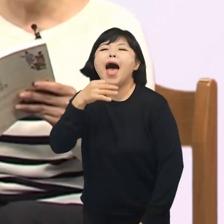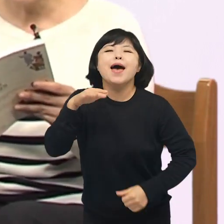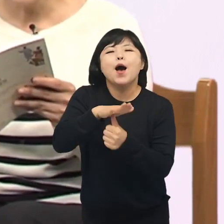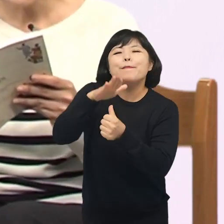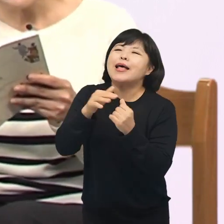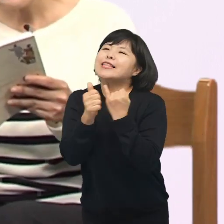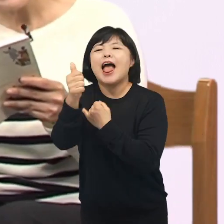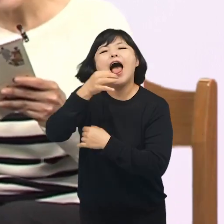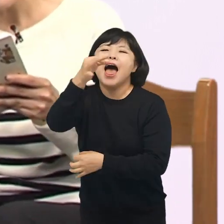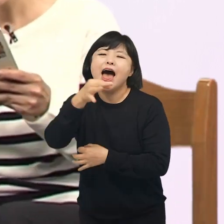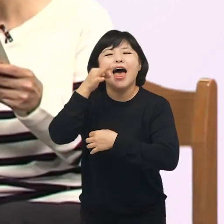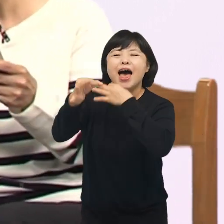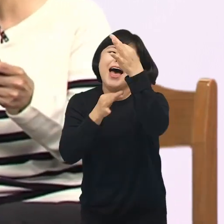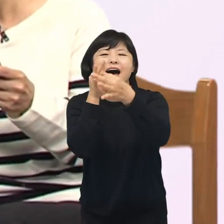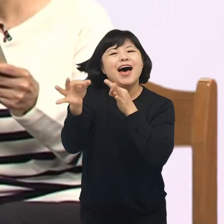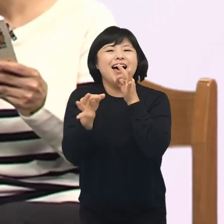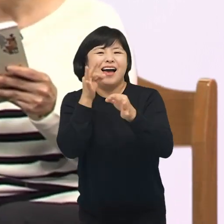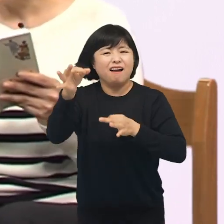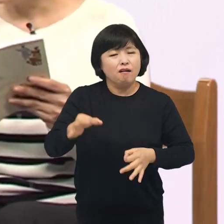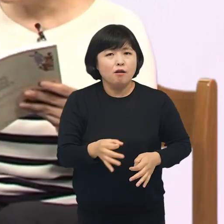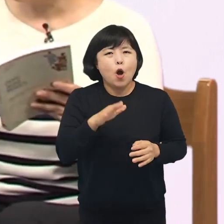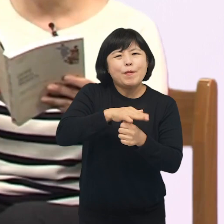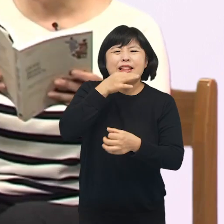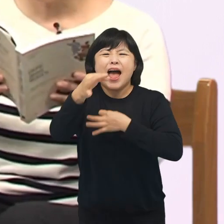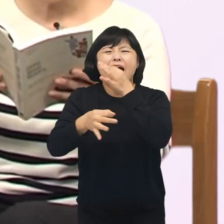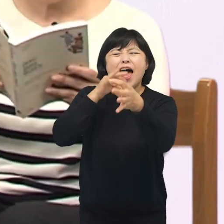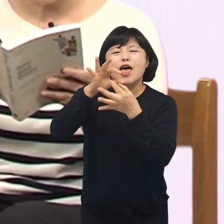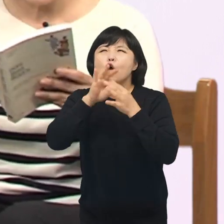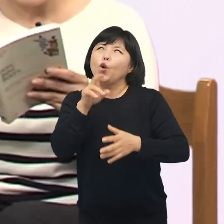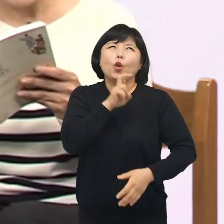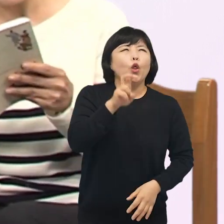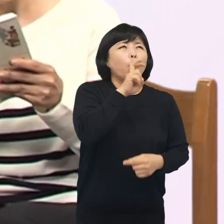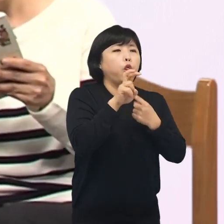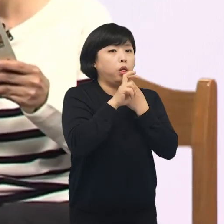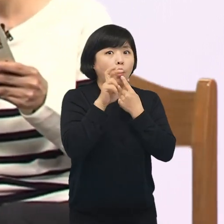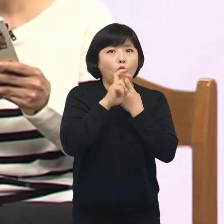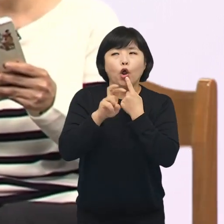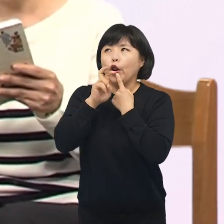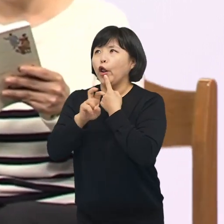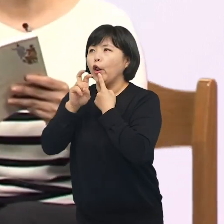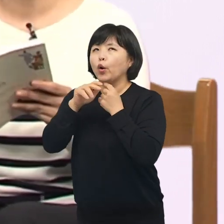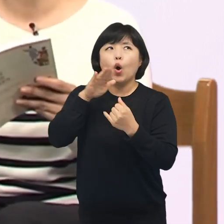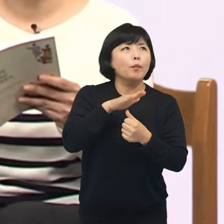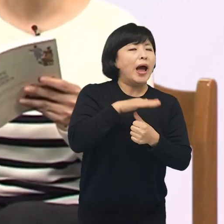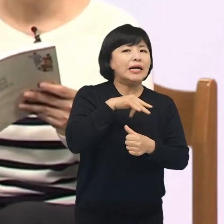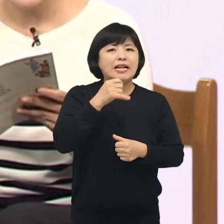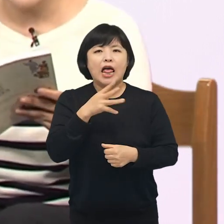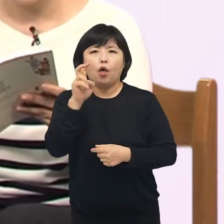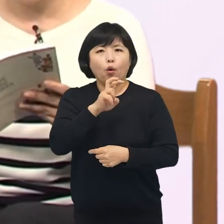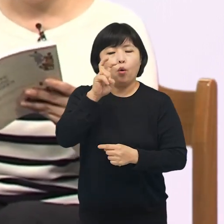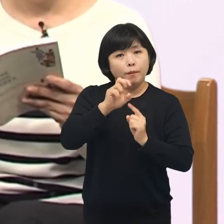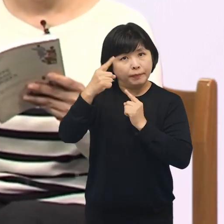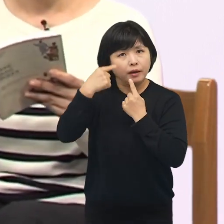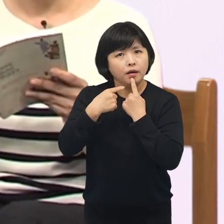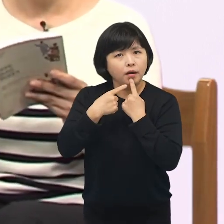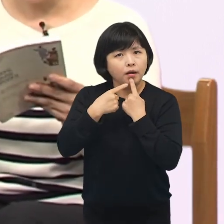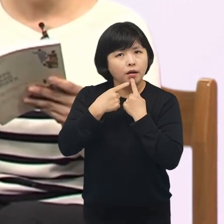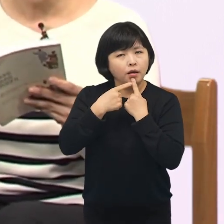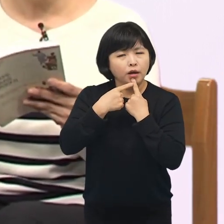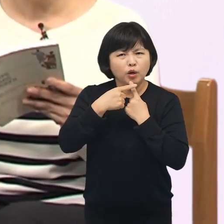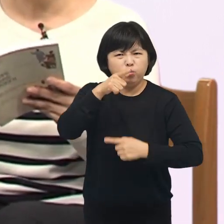난 부르고 또 부르지. 꼬마 신랑, 꼬마 신랑. 카리가 노래했지.